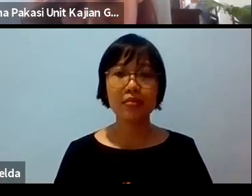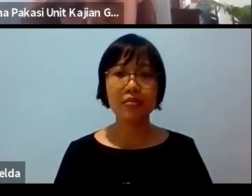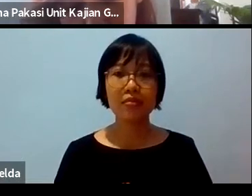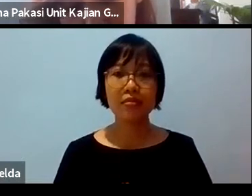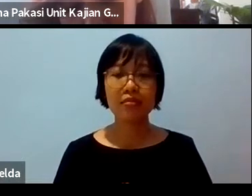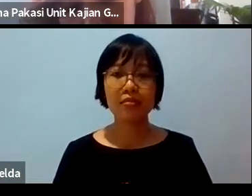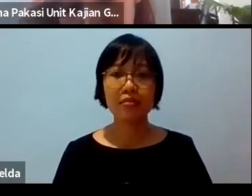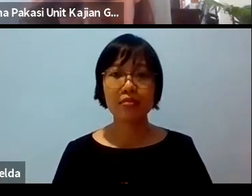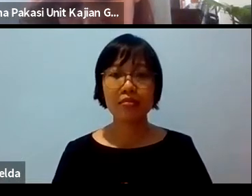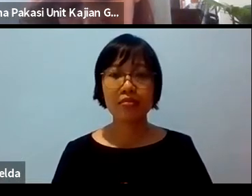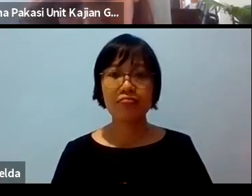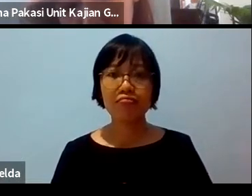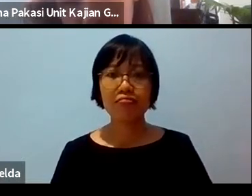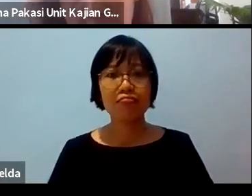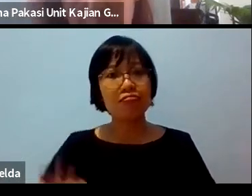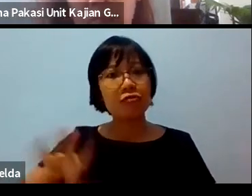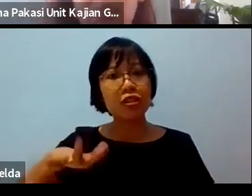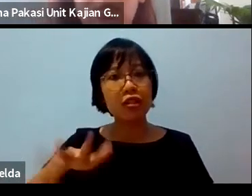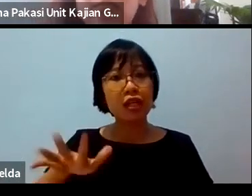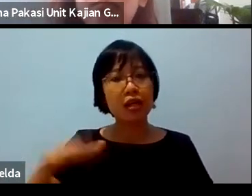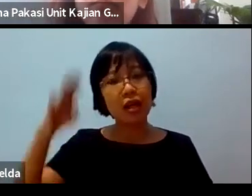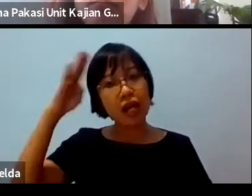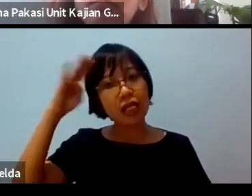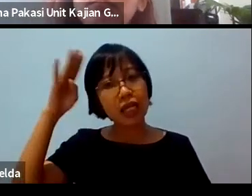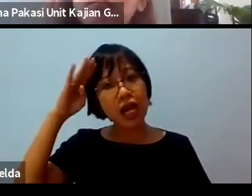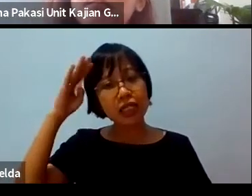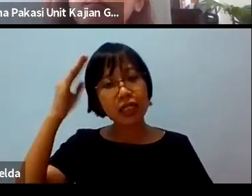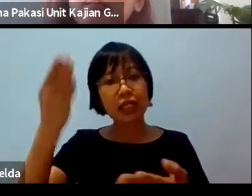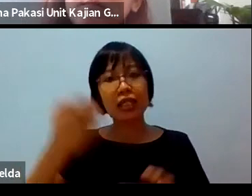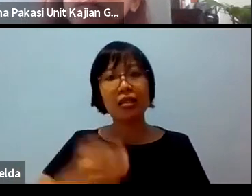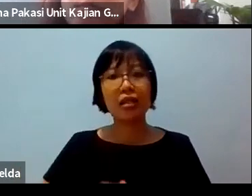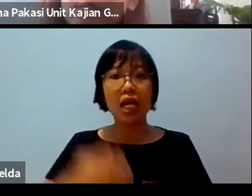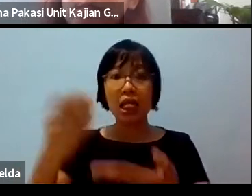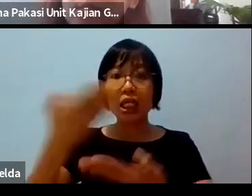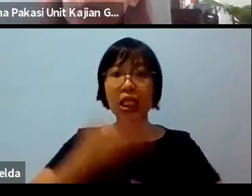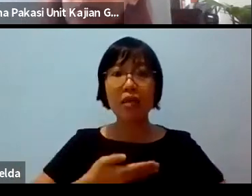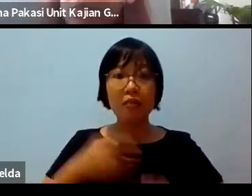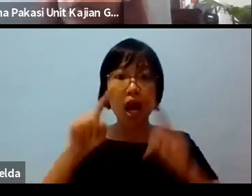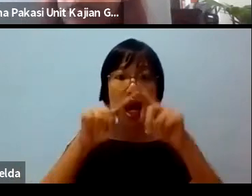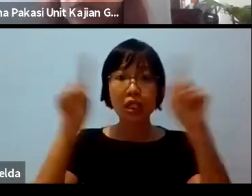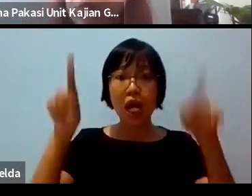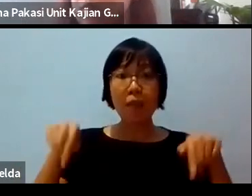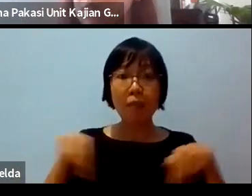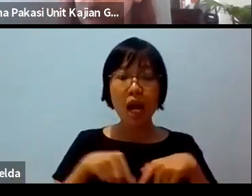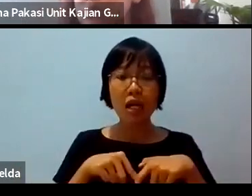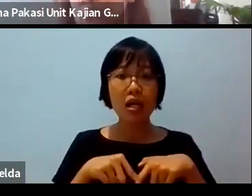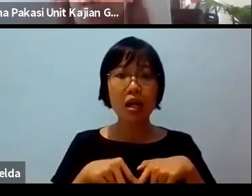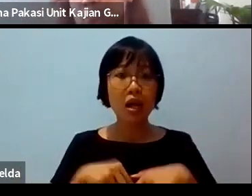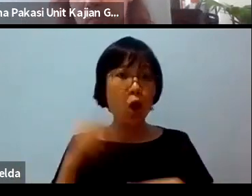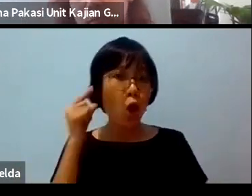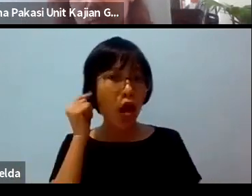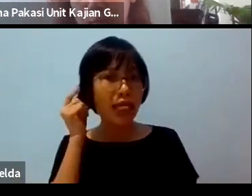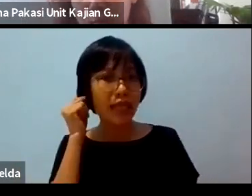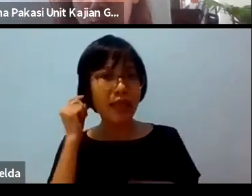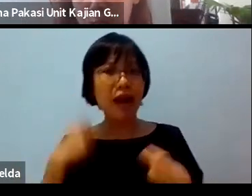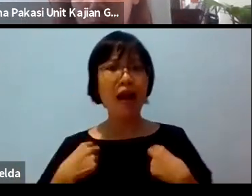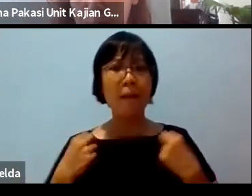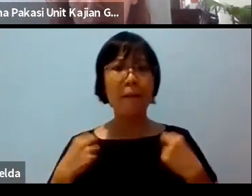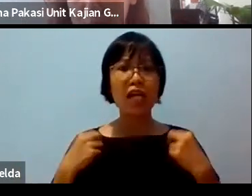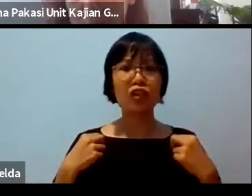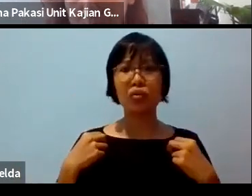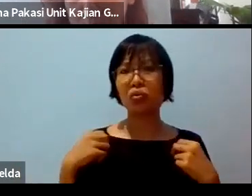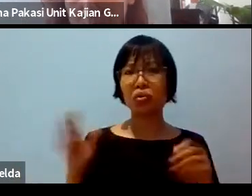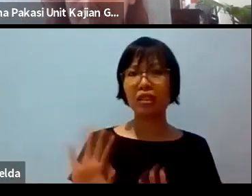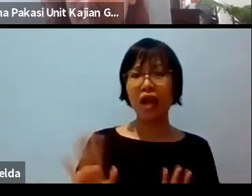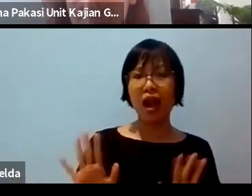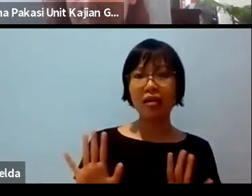dikirimi joke-joke yang vulgar, dikirimi gambar-gambar diri yang telanjang gitu. Itu saya pernah